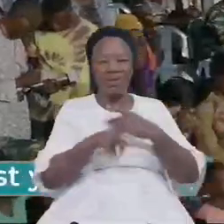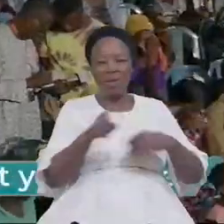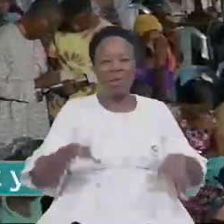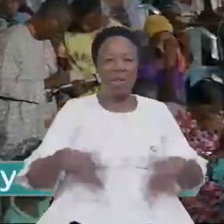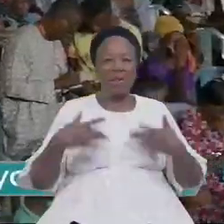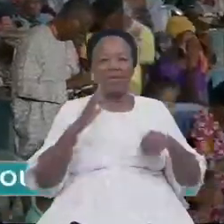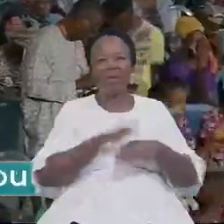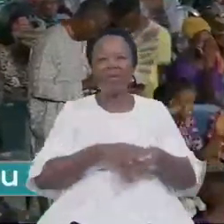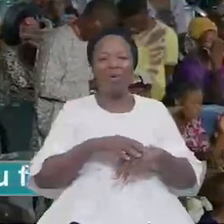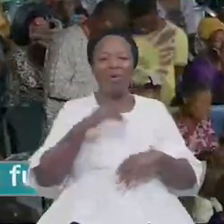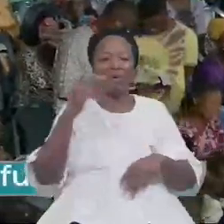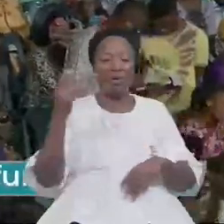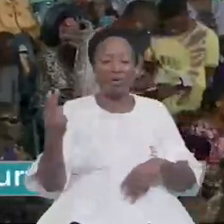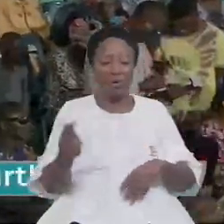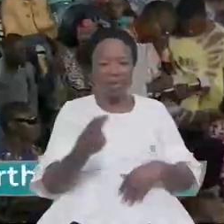jeudi